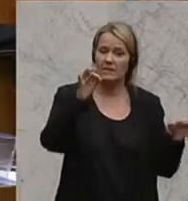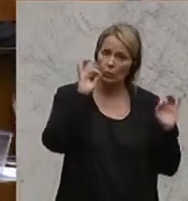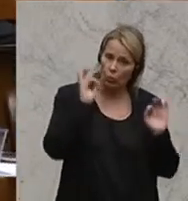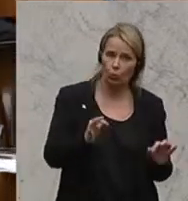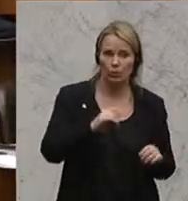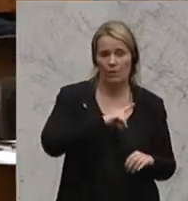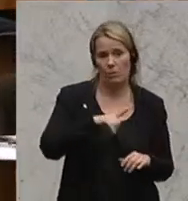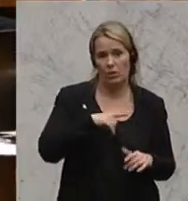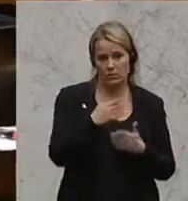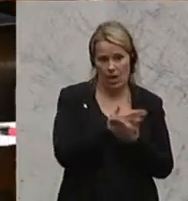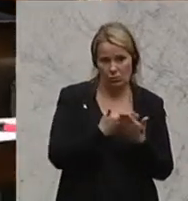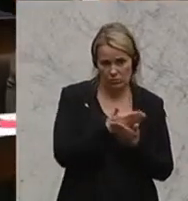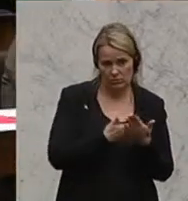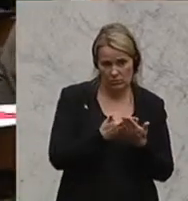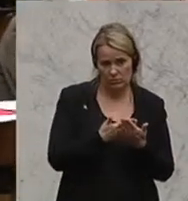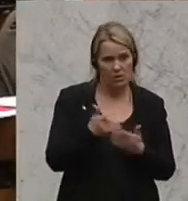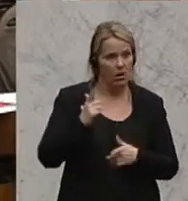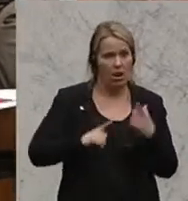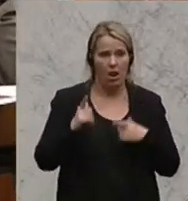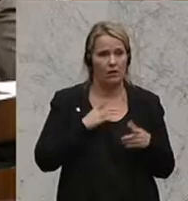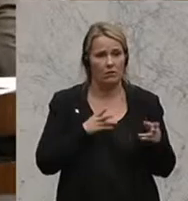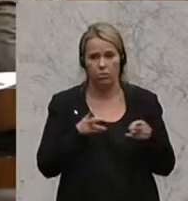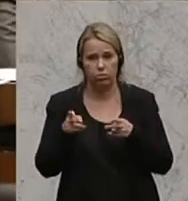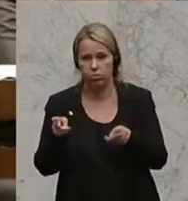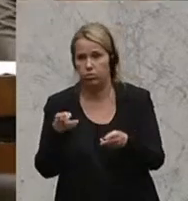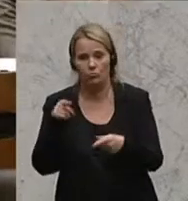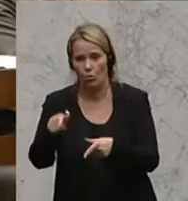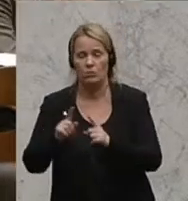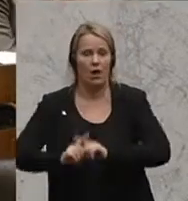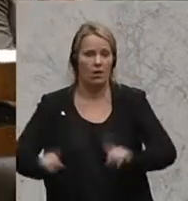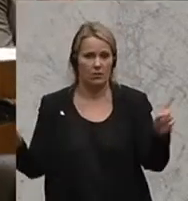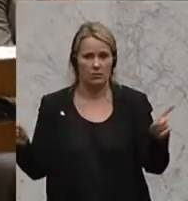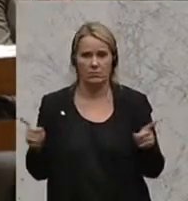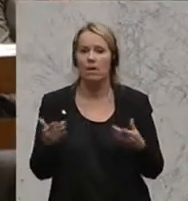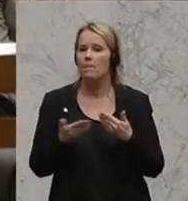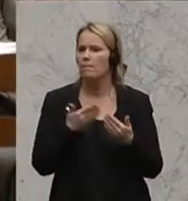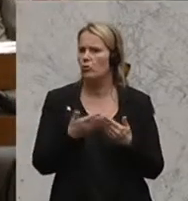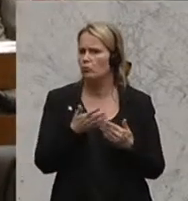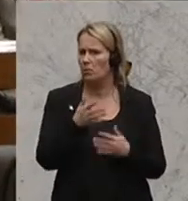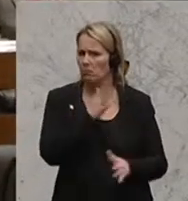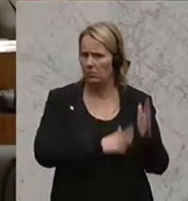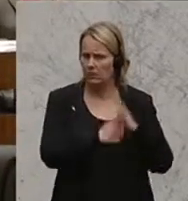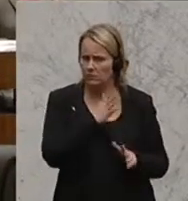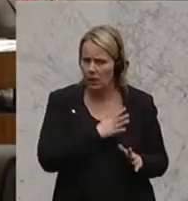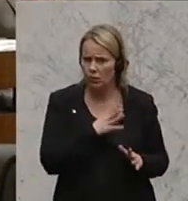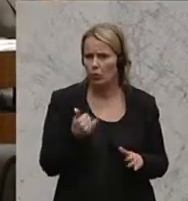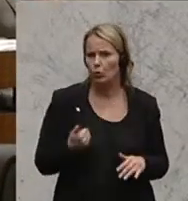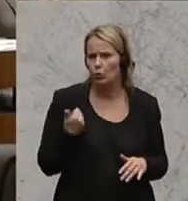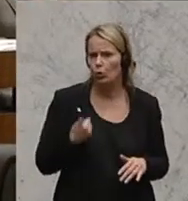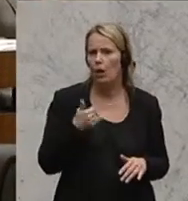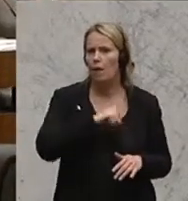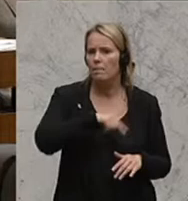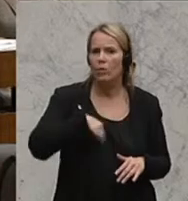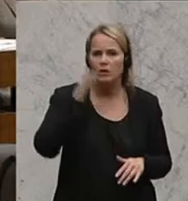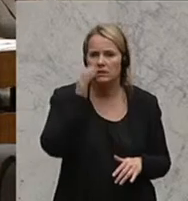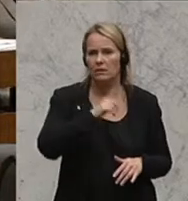gute Polizeiausbildung leider ins Leere laufen lässt. Wenn uns zum Beispiel berichten, junge